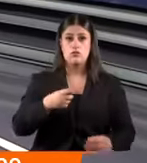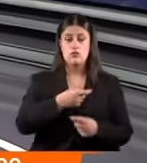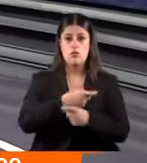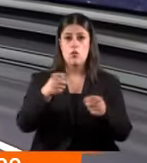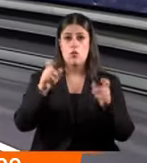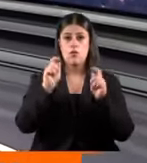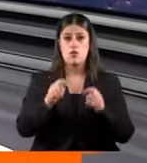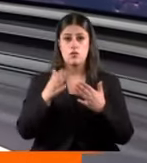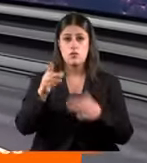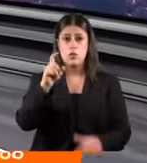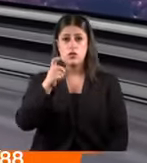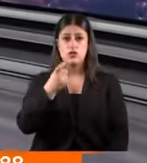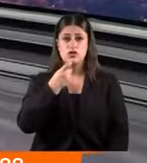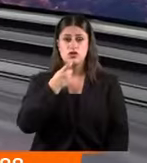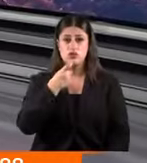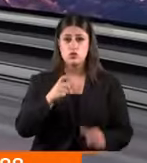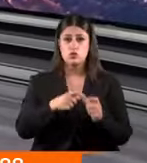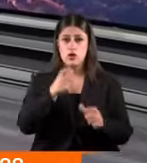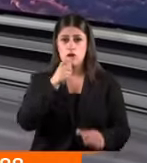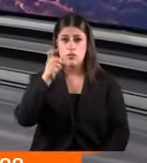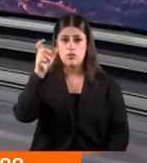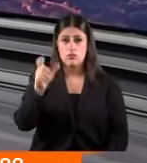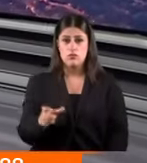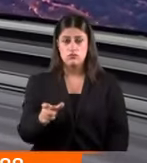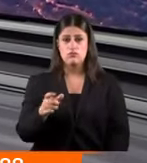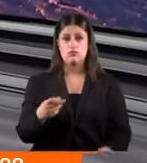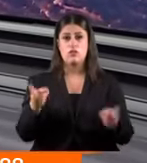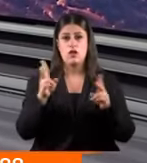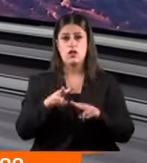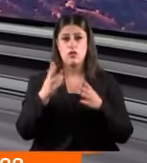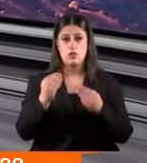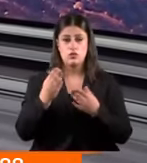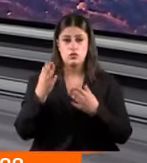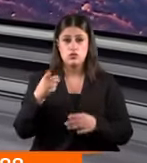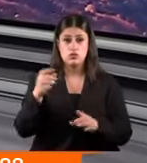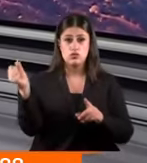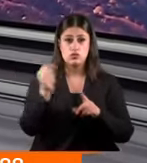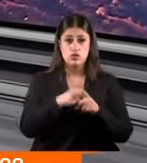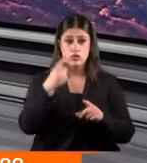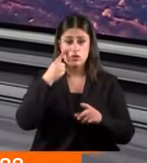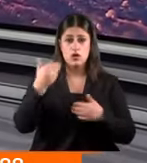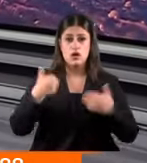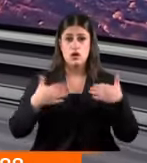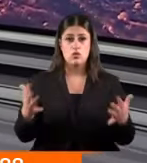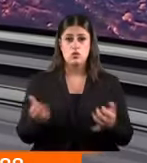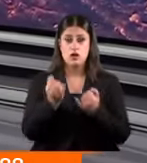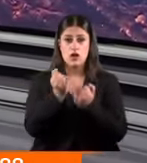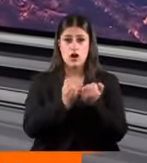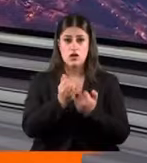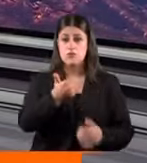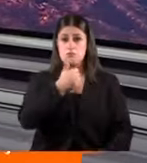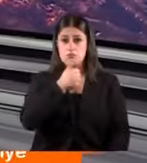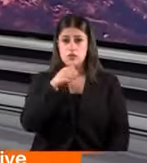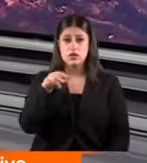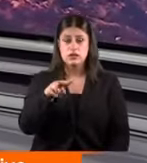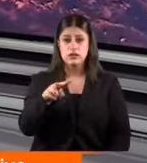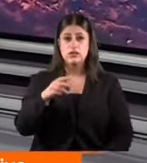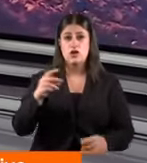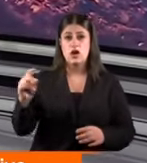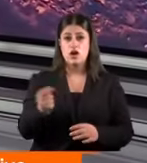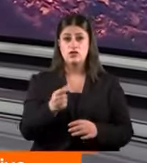kurşun yağdırdı. 19 yaşındaki Süleyman Şahin Anzade hayatını kaybetti. O saldırıdan yaralı kurtulan kardeşiyle babası